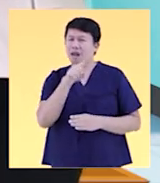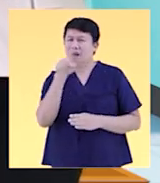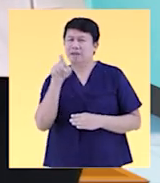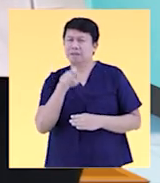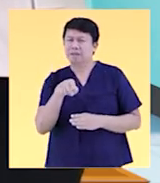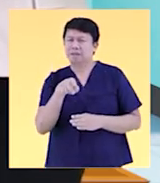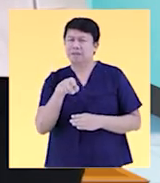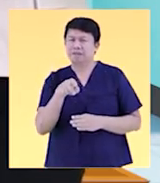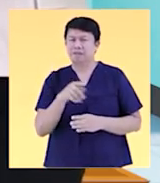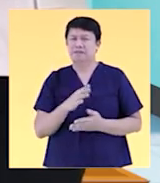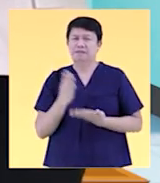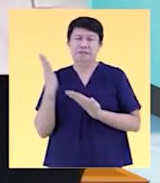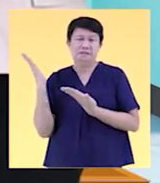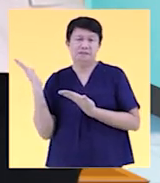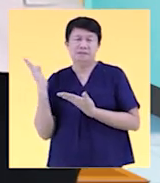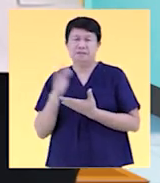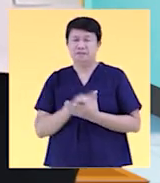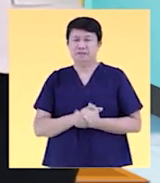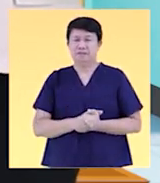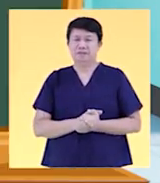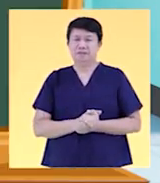Ano ang routine word problem?